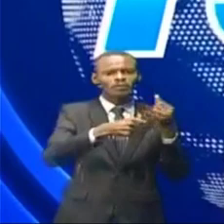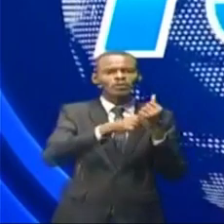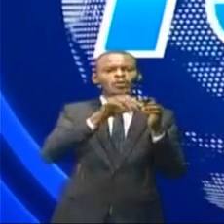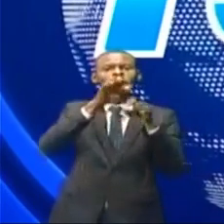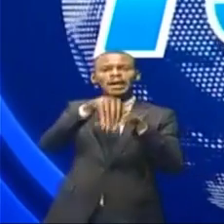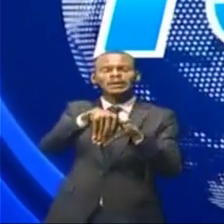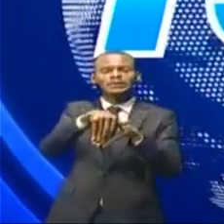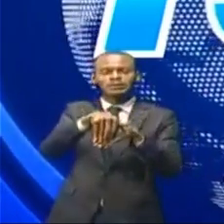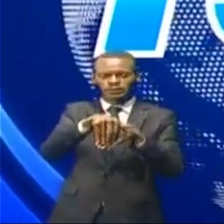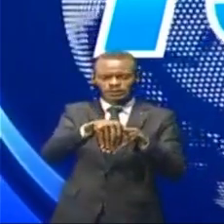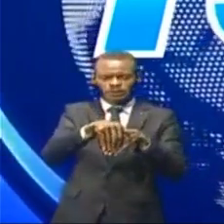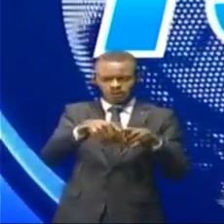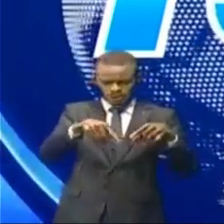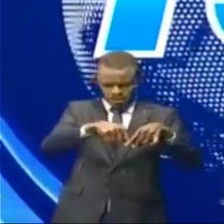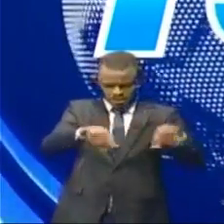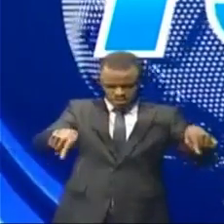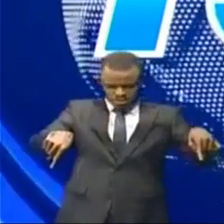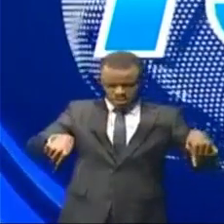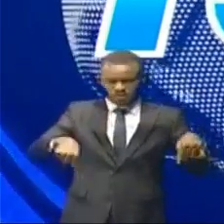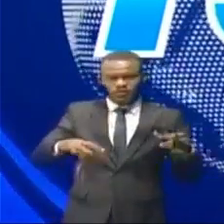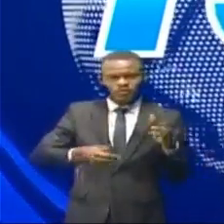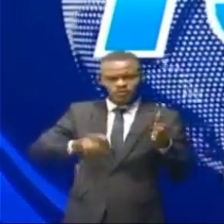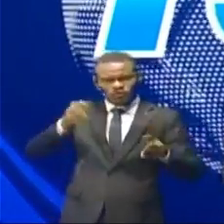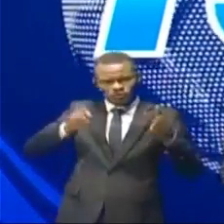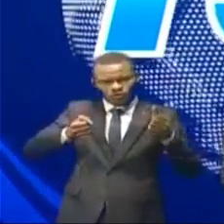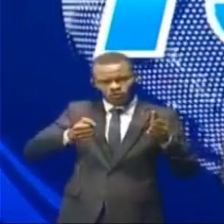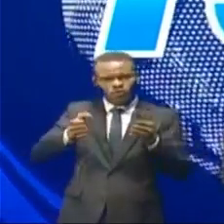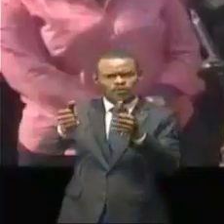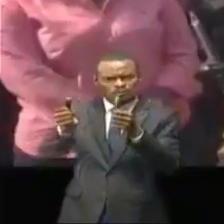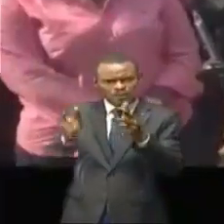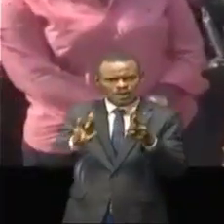dans le parking, tranche le maire de la ville de Lubumbashi.